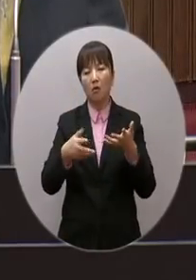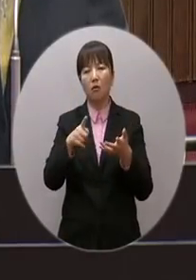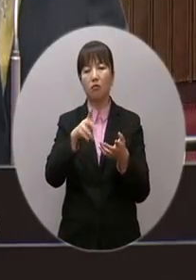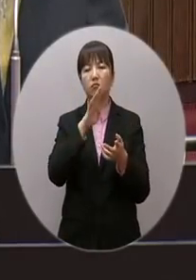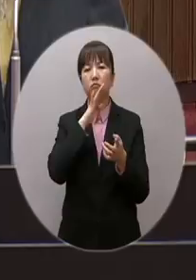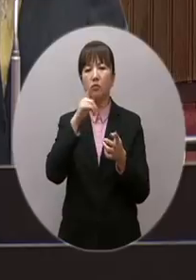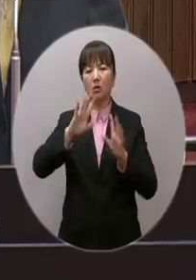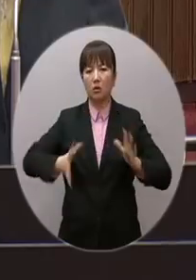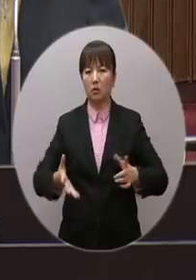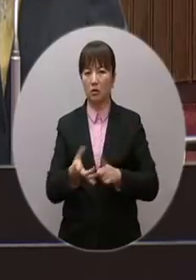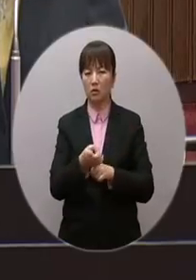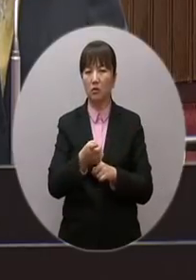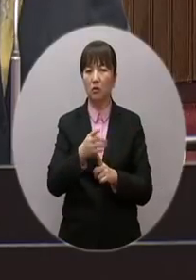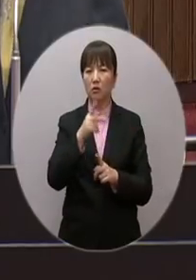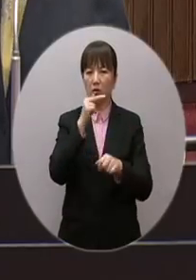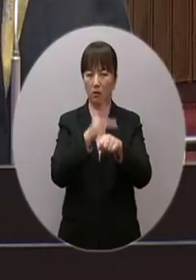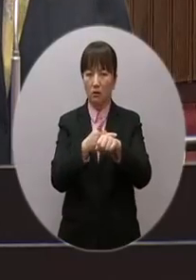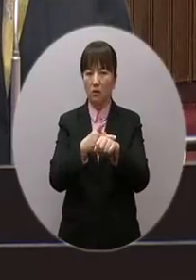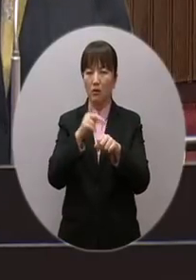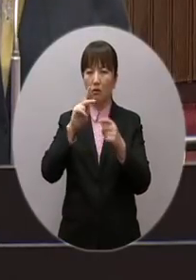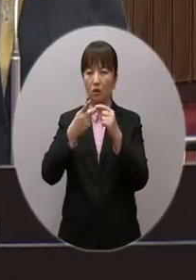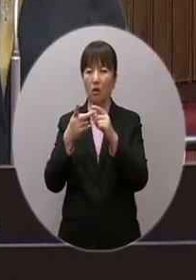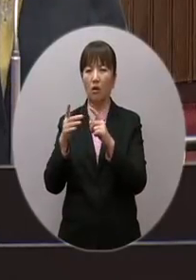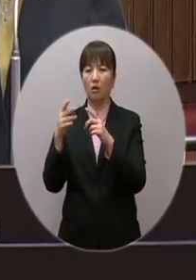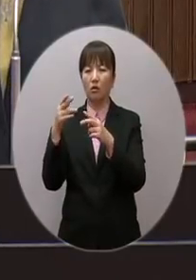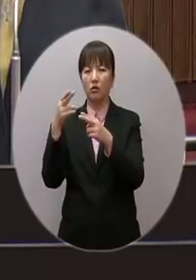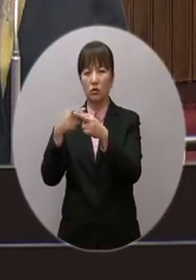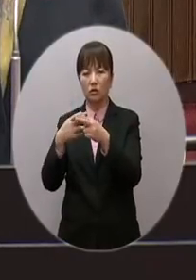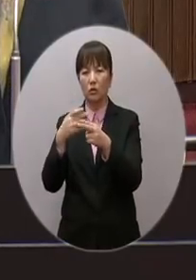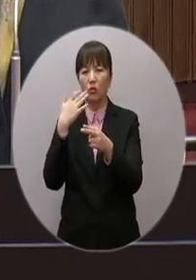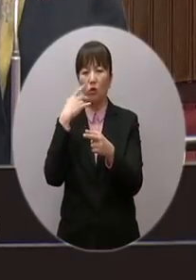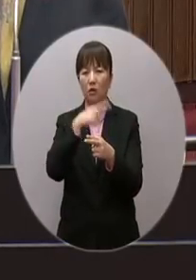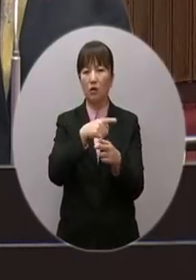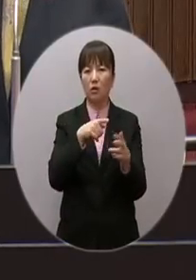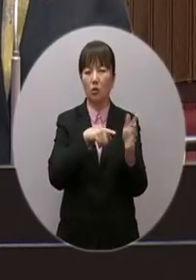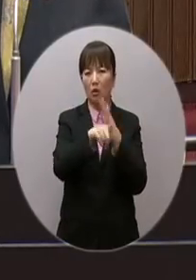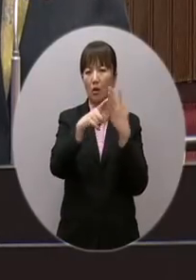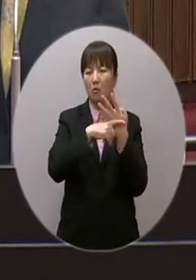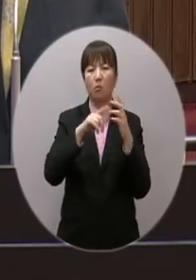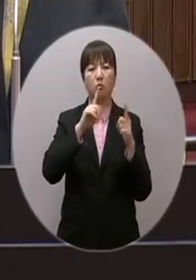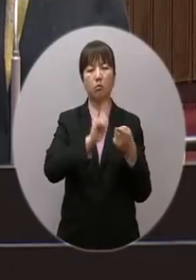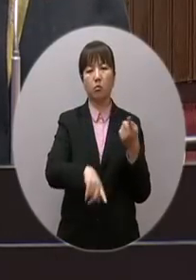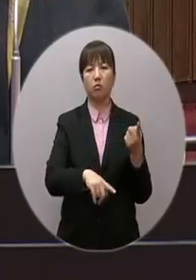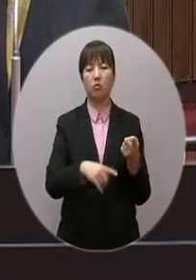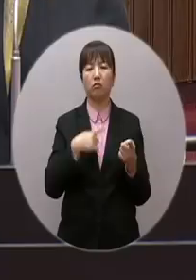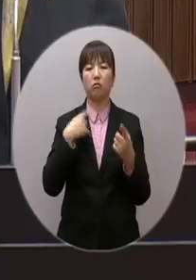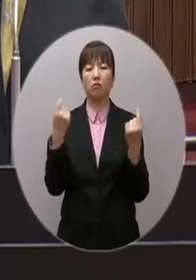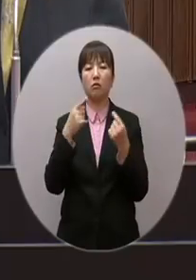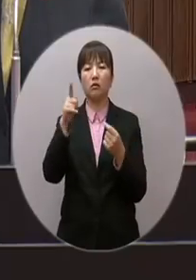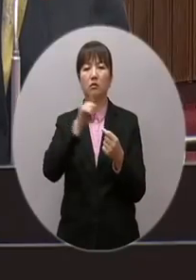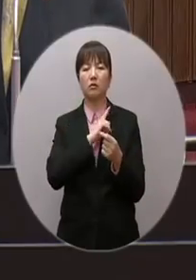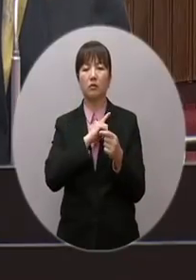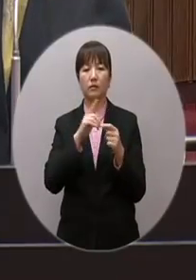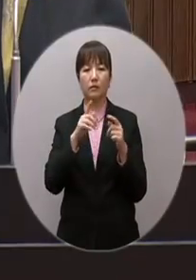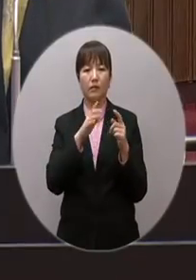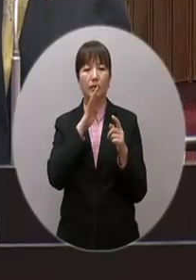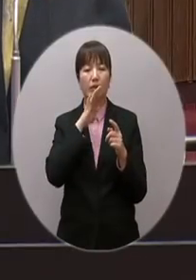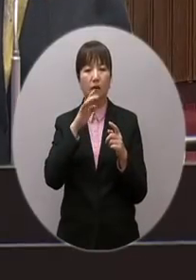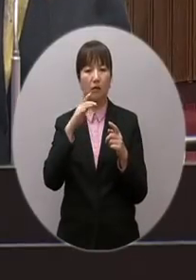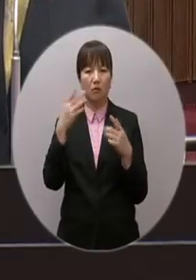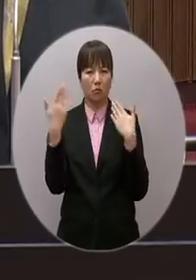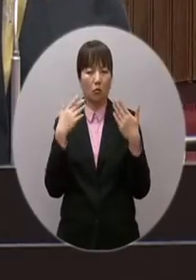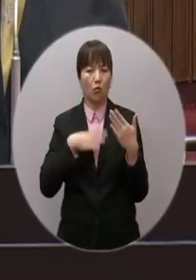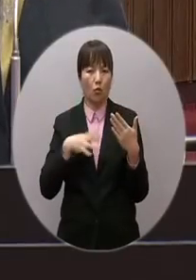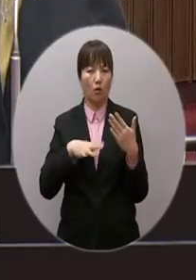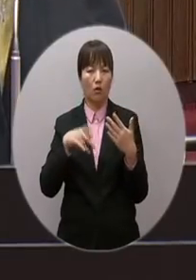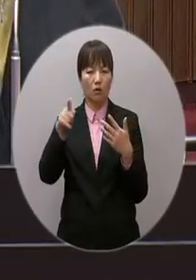他们认为精神科，他用宗教的观点否定有精神科这个专业啦。好，我想今天我的新口司司长也在，大概非